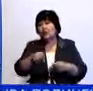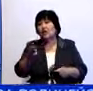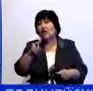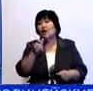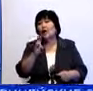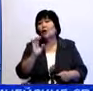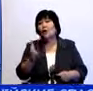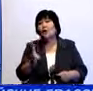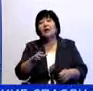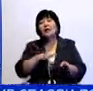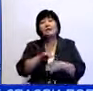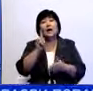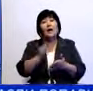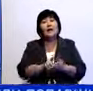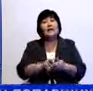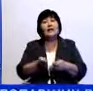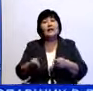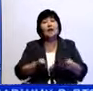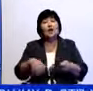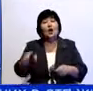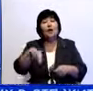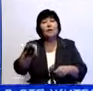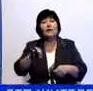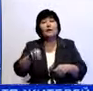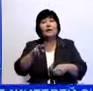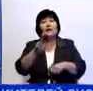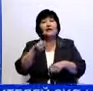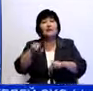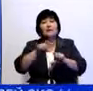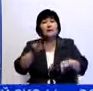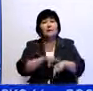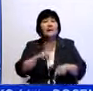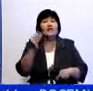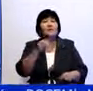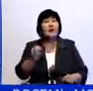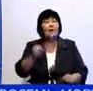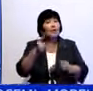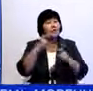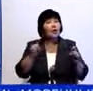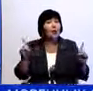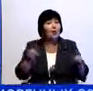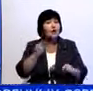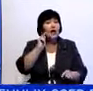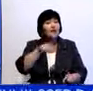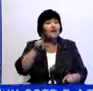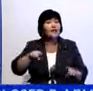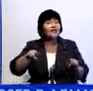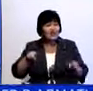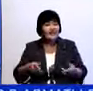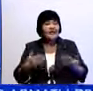круга не исполняющий обязанности начальника областного департамента полиции шансы динамитов сообщил что подозреваемые